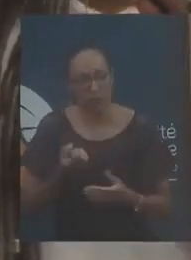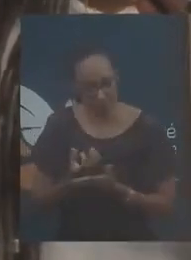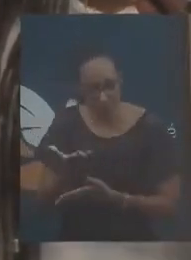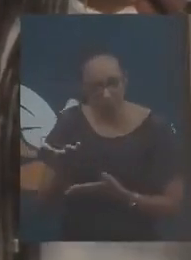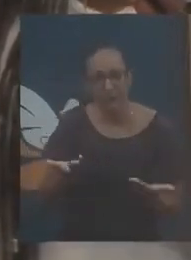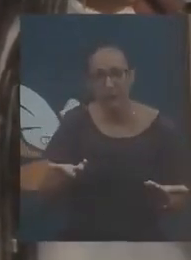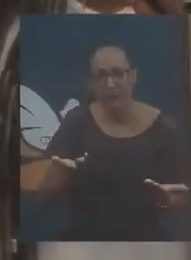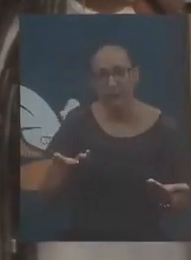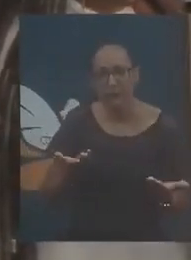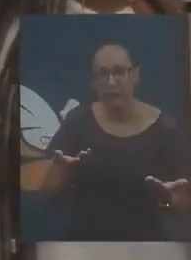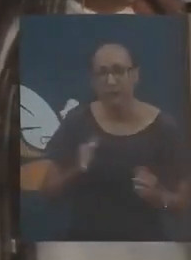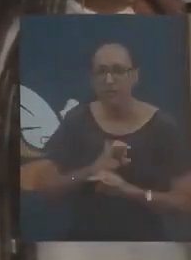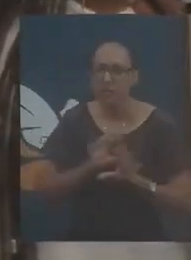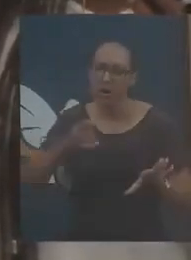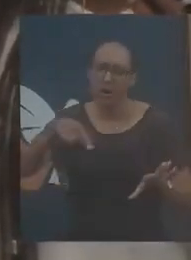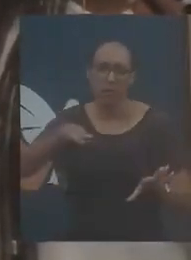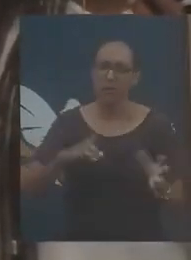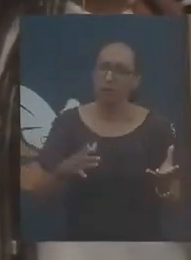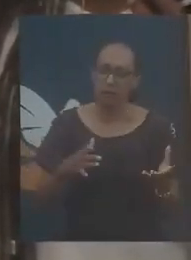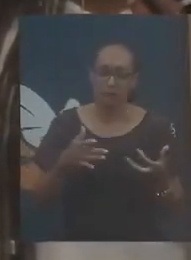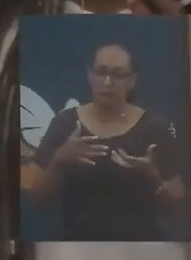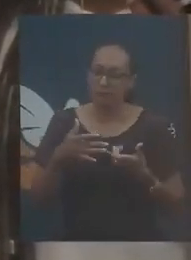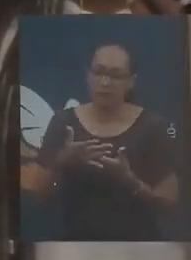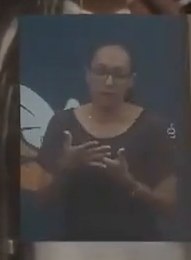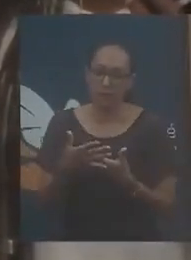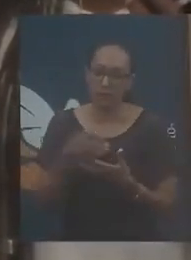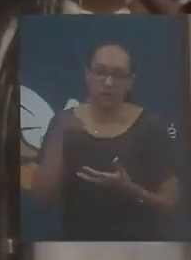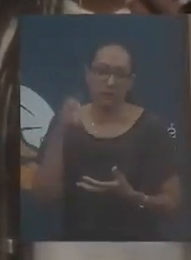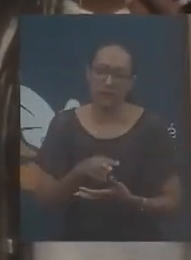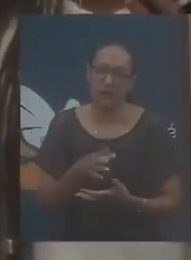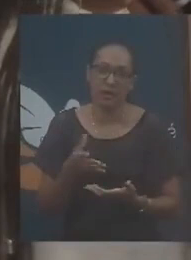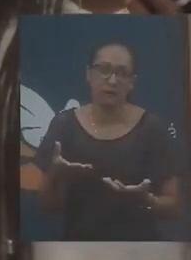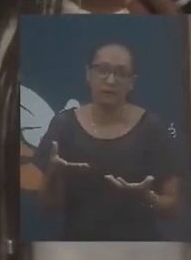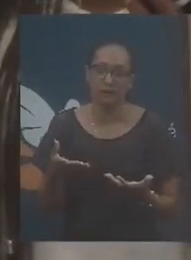sans vous, je crois que la Martinique deviendra